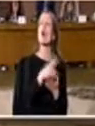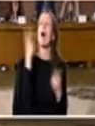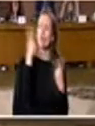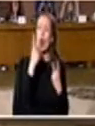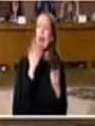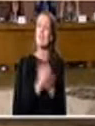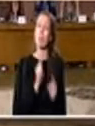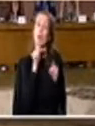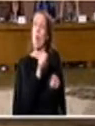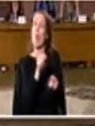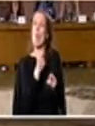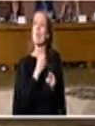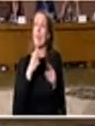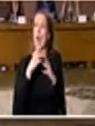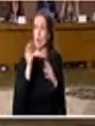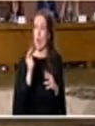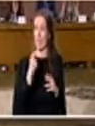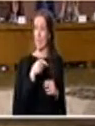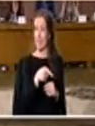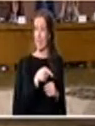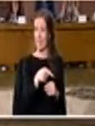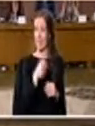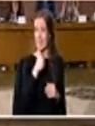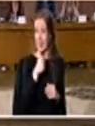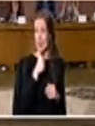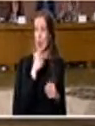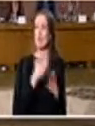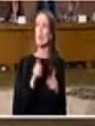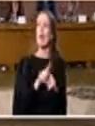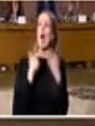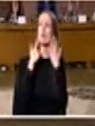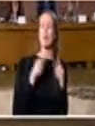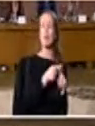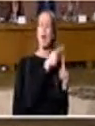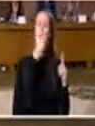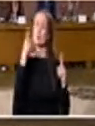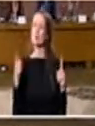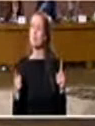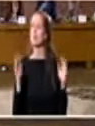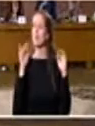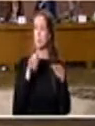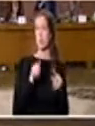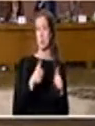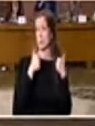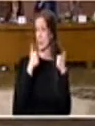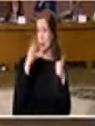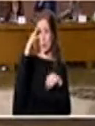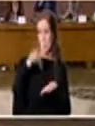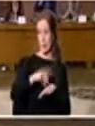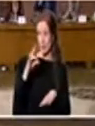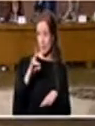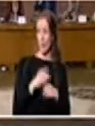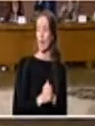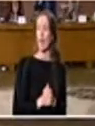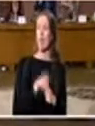Zaječaru kao celonedeljni skup, što je ja mislim, sjajna ideja koju